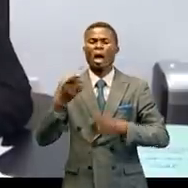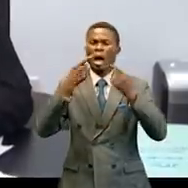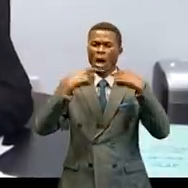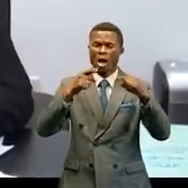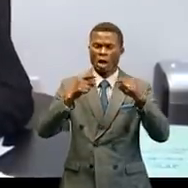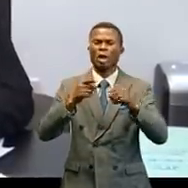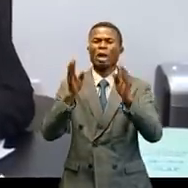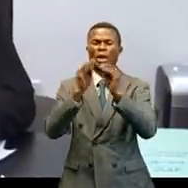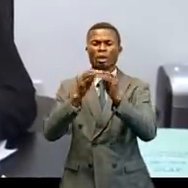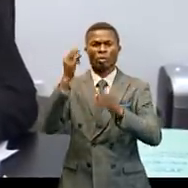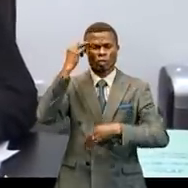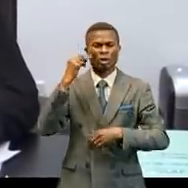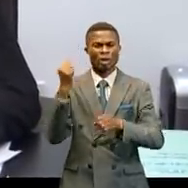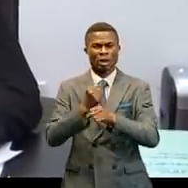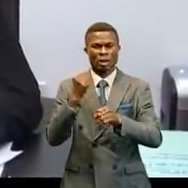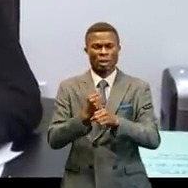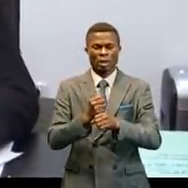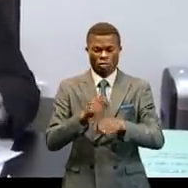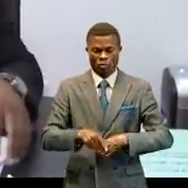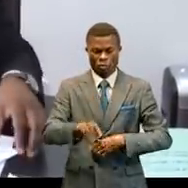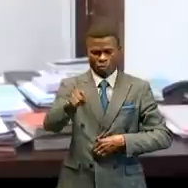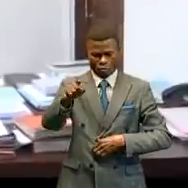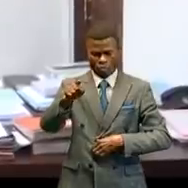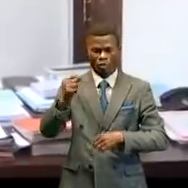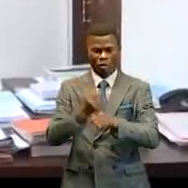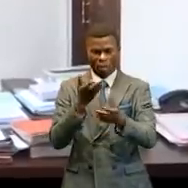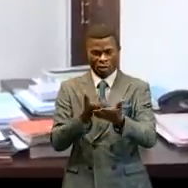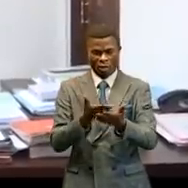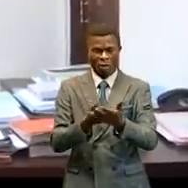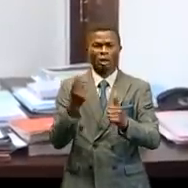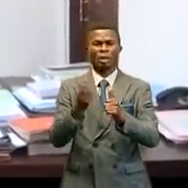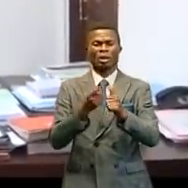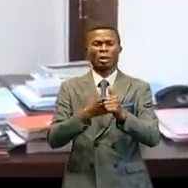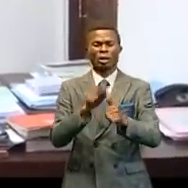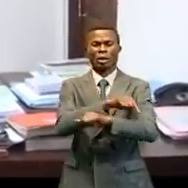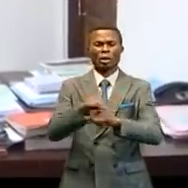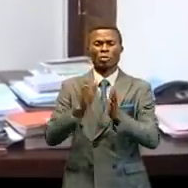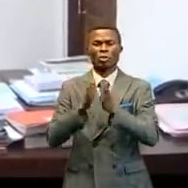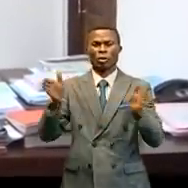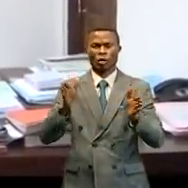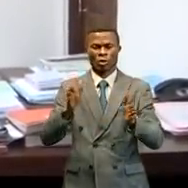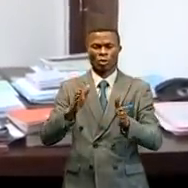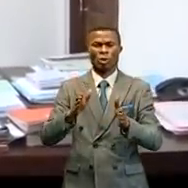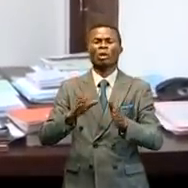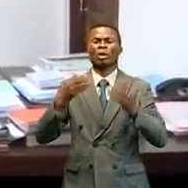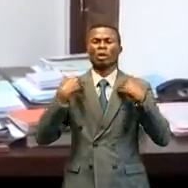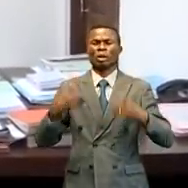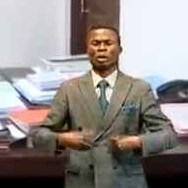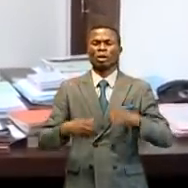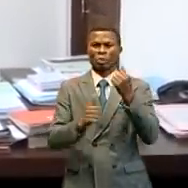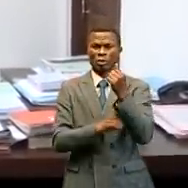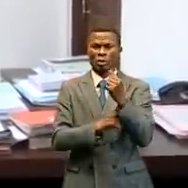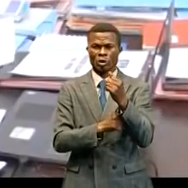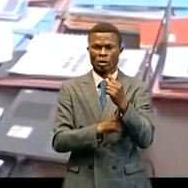au Conseil qu'un travail est en cours au niveau de ses services, notamment à la Direction générale des ressources humaines, afin